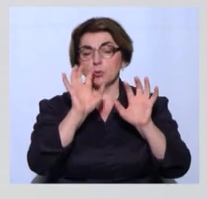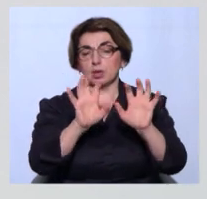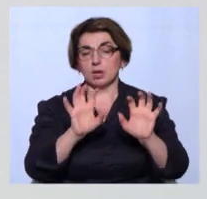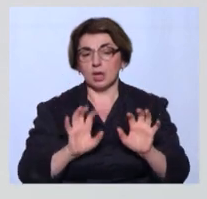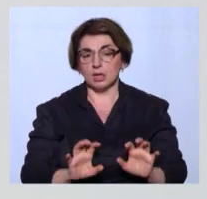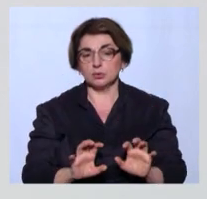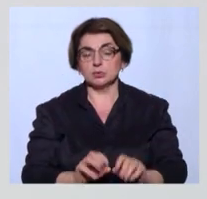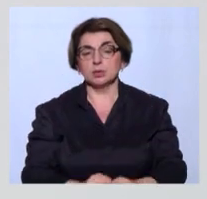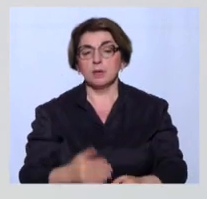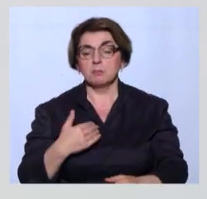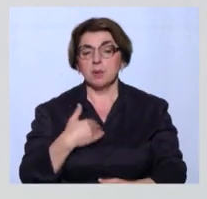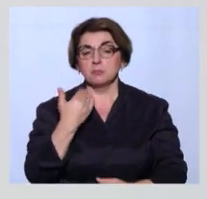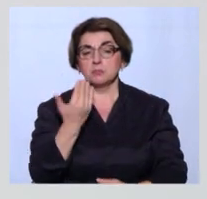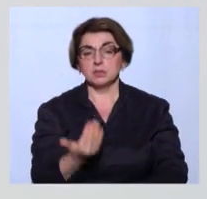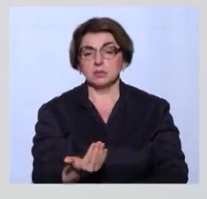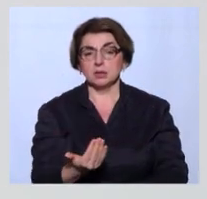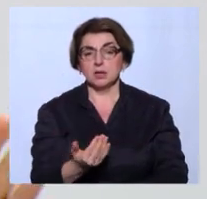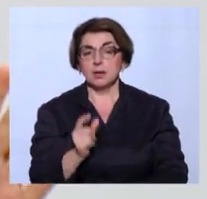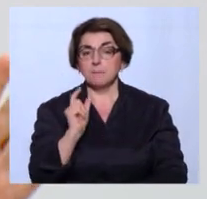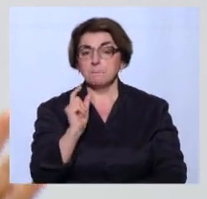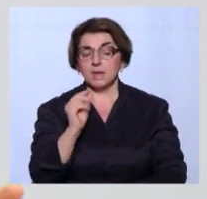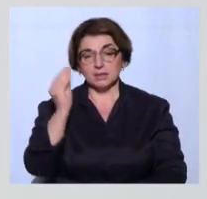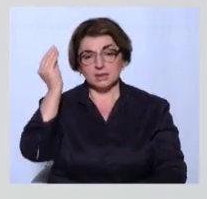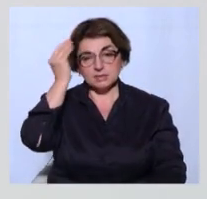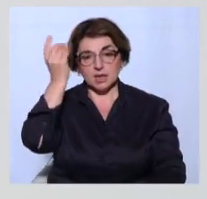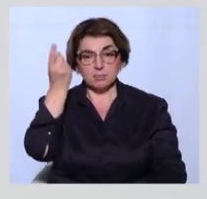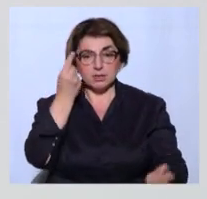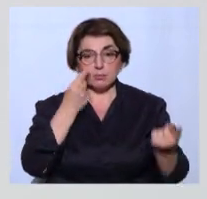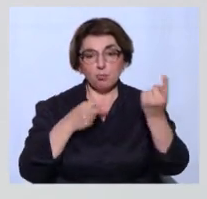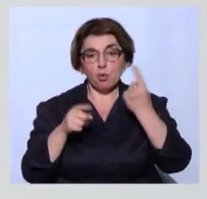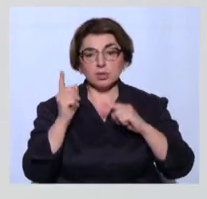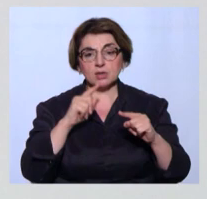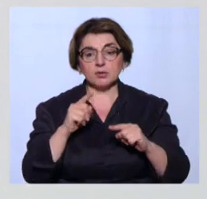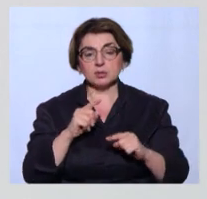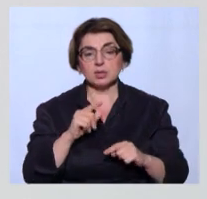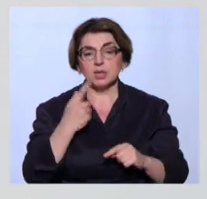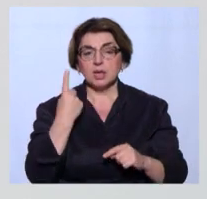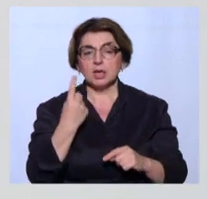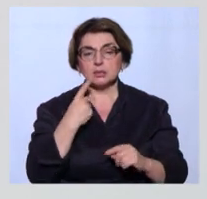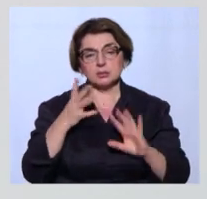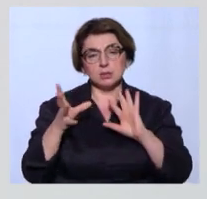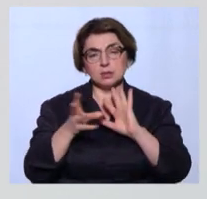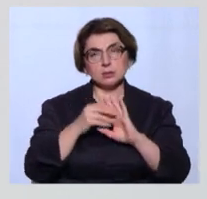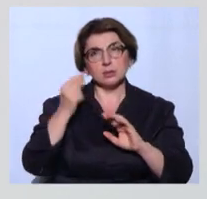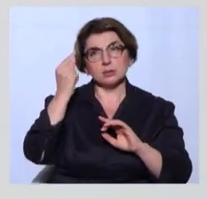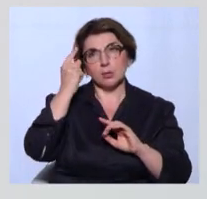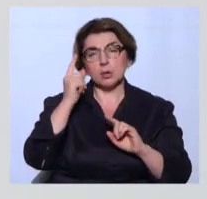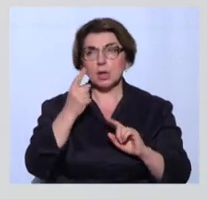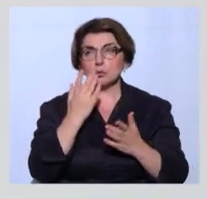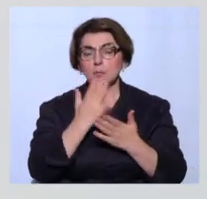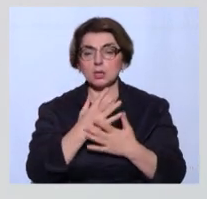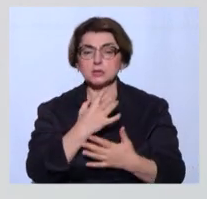კანონს. მე მინდა, რომ პატარა ზღაპარი მოგიყვეთ და ერთად დავფიქრდეთ, თუ რატომ